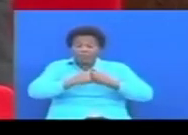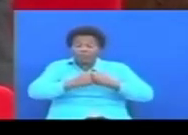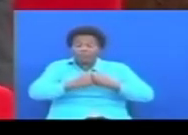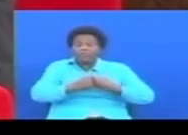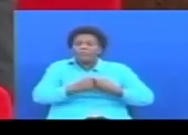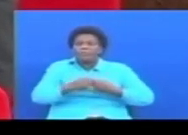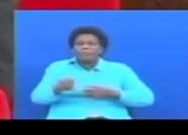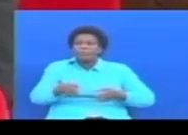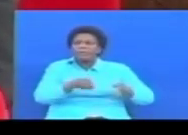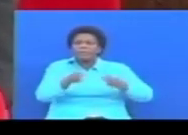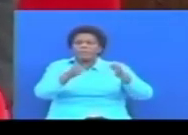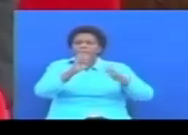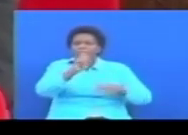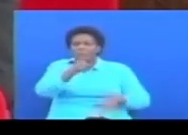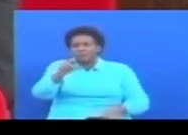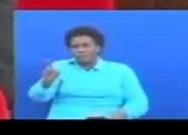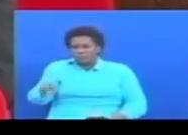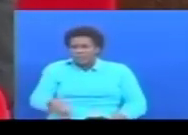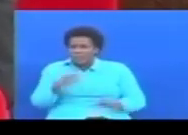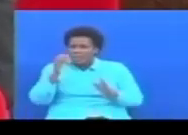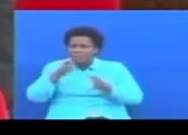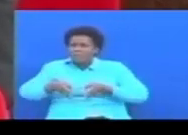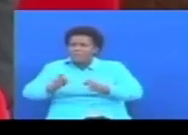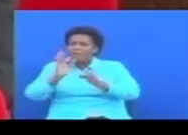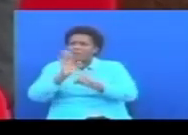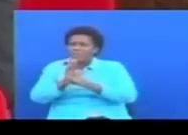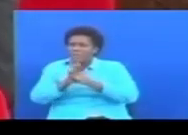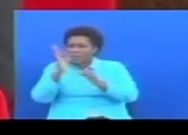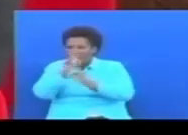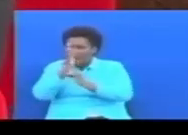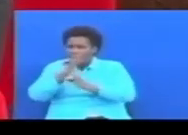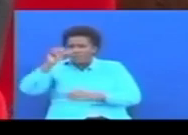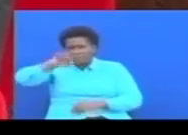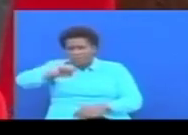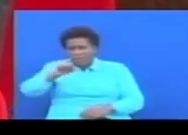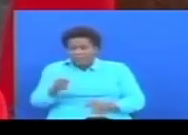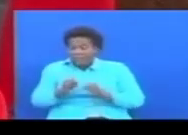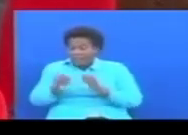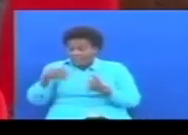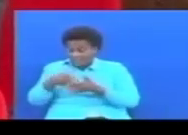barabara zilikuwa kwa kweli zina hali mbaya, lakini serikali imekwishapeleka